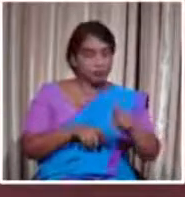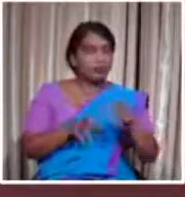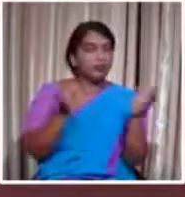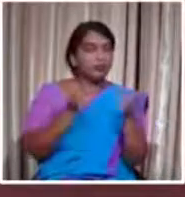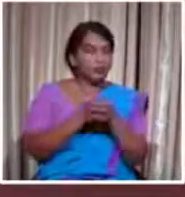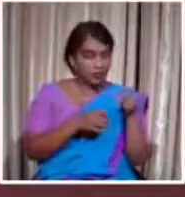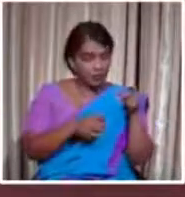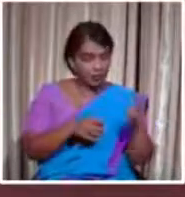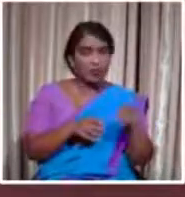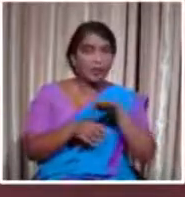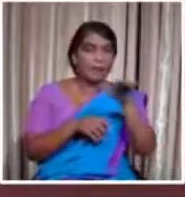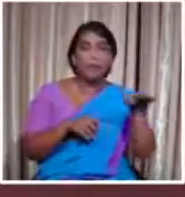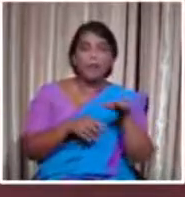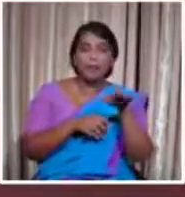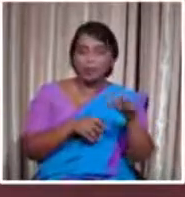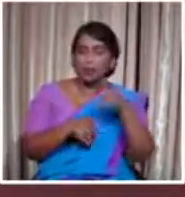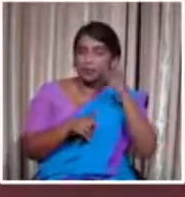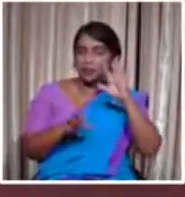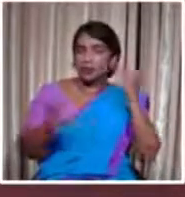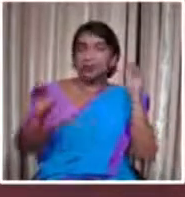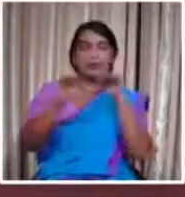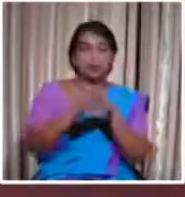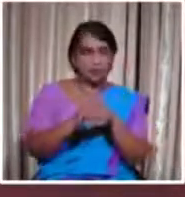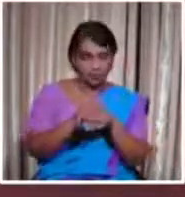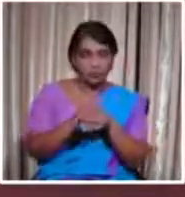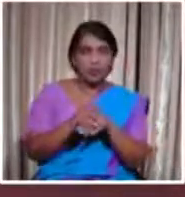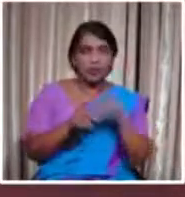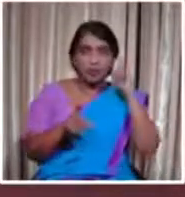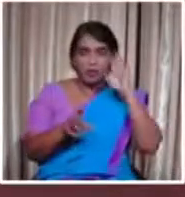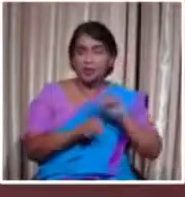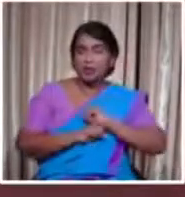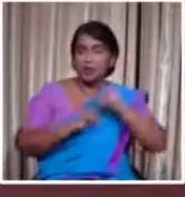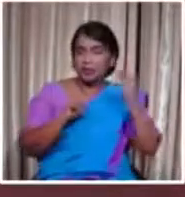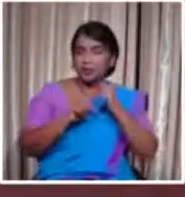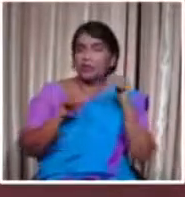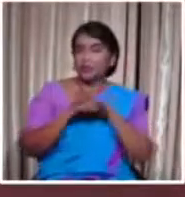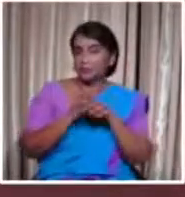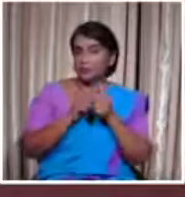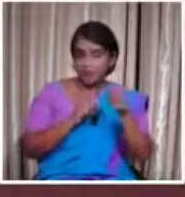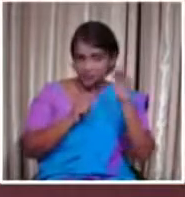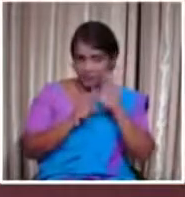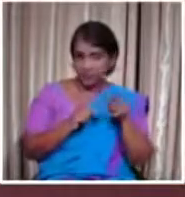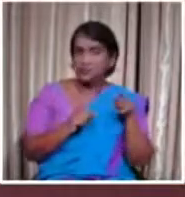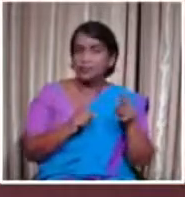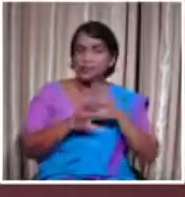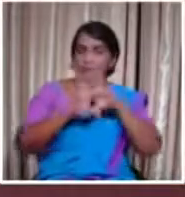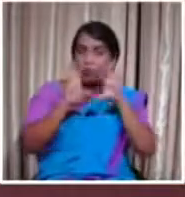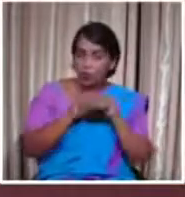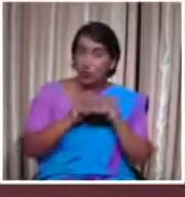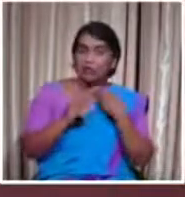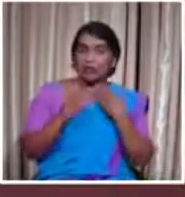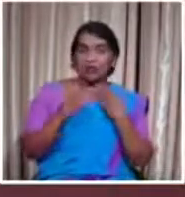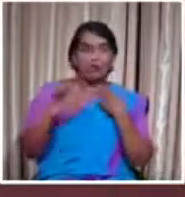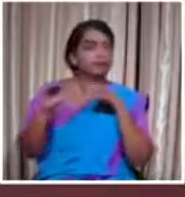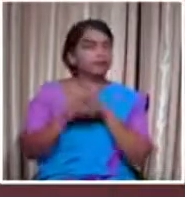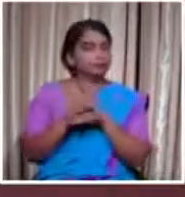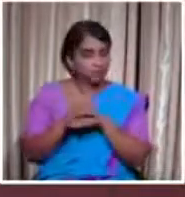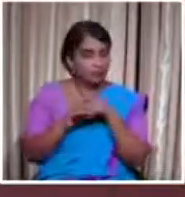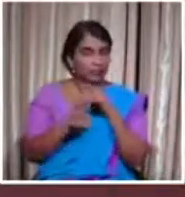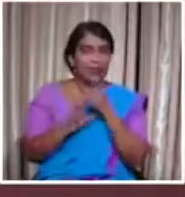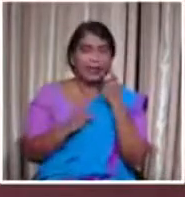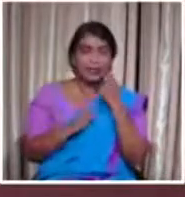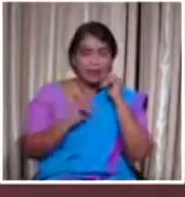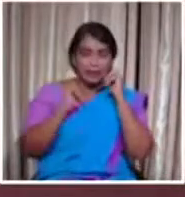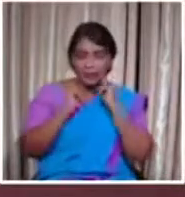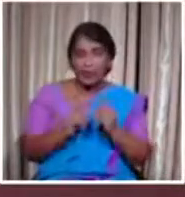කණ්ඩායම එම ප්‍රදේශයට අනවසරයෙන් ඇතුළු වී අයිති ජනරාශියක් සිදු කර තියෙනවා. පොදු දේපලකට ඇතුළු වී ඒ තුල නීති